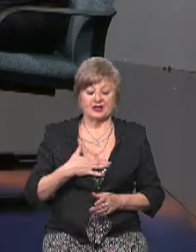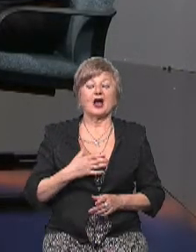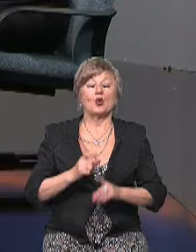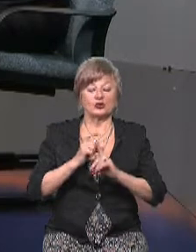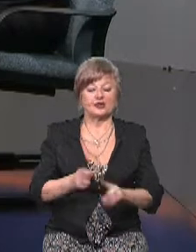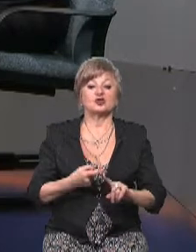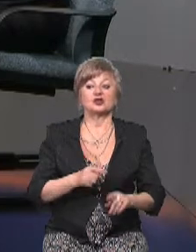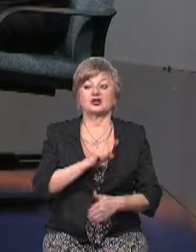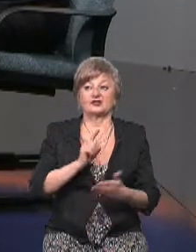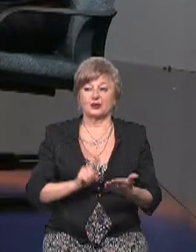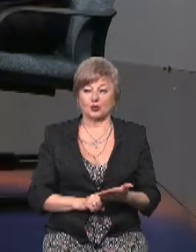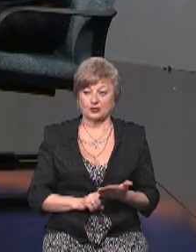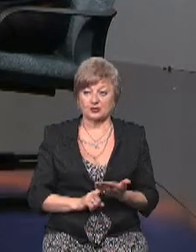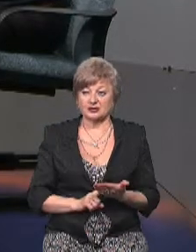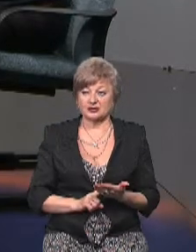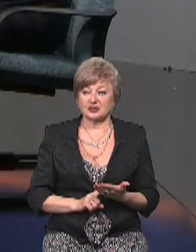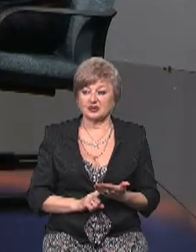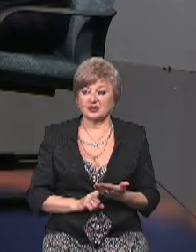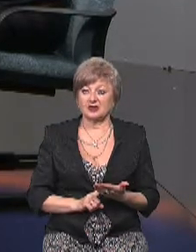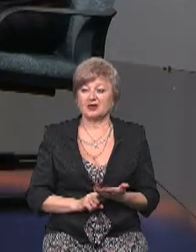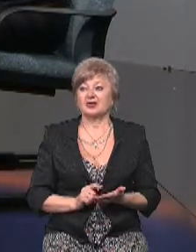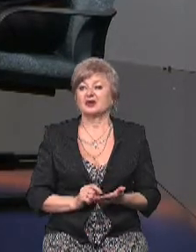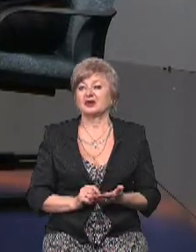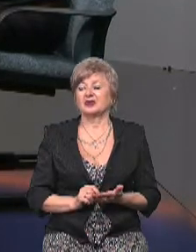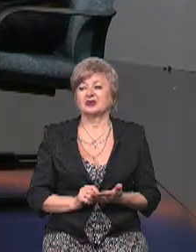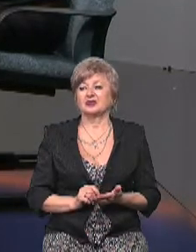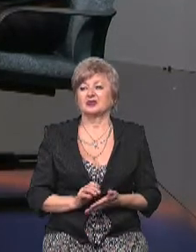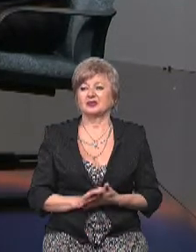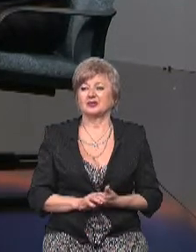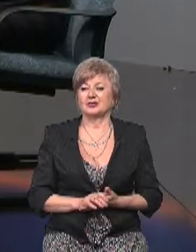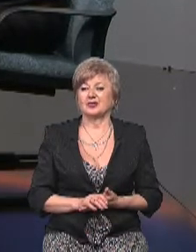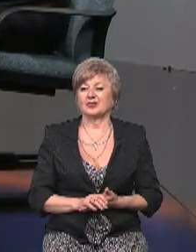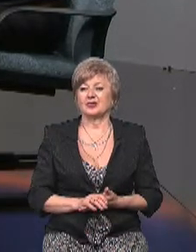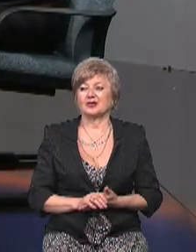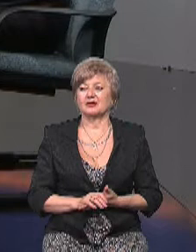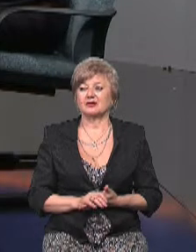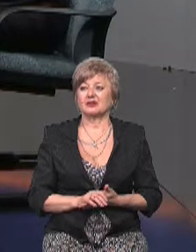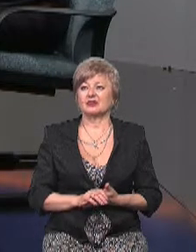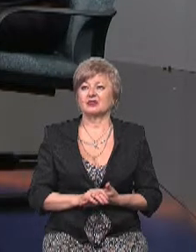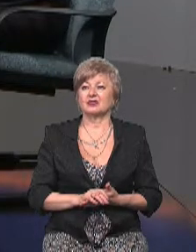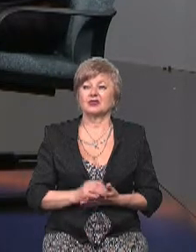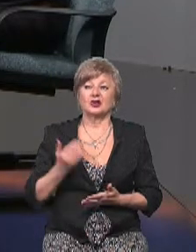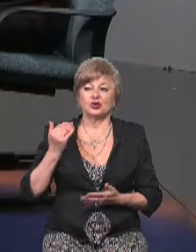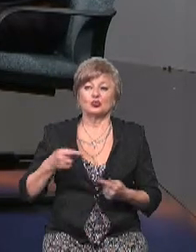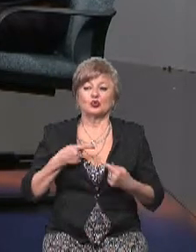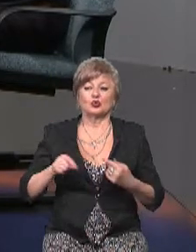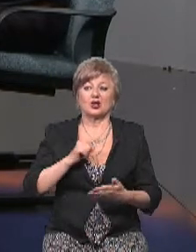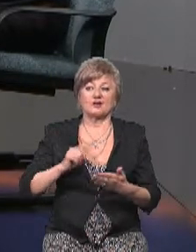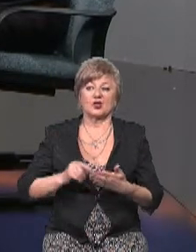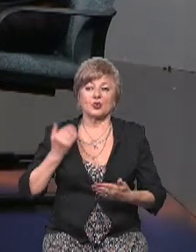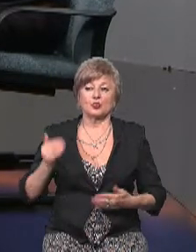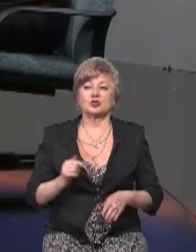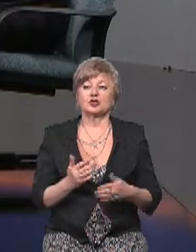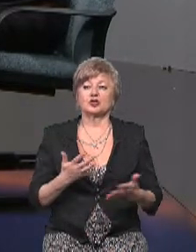питання. Звісно, Борис, пан Борис буде стосуватися до нього запитання